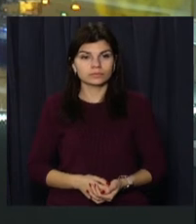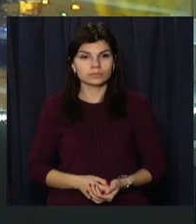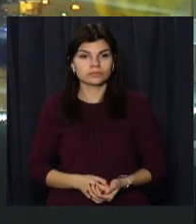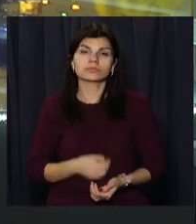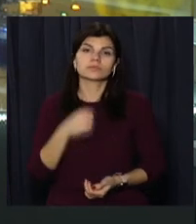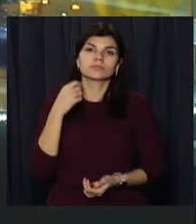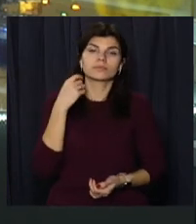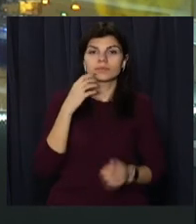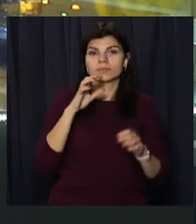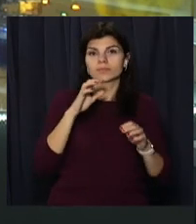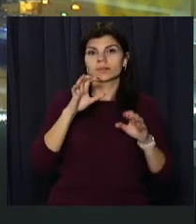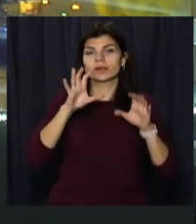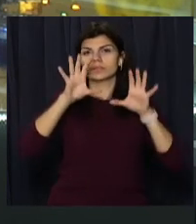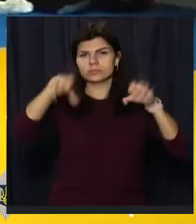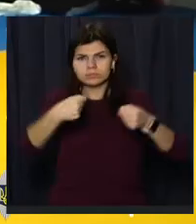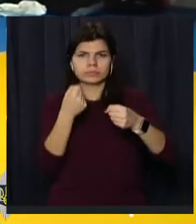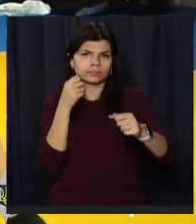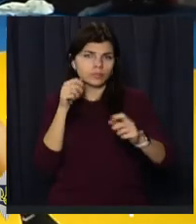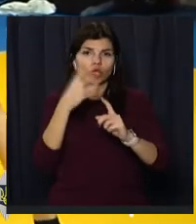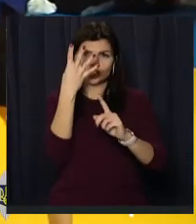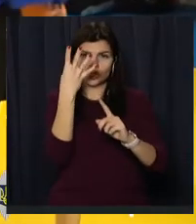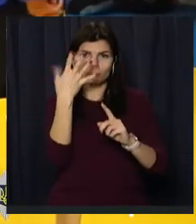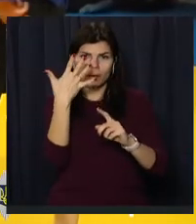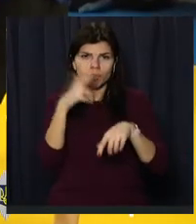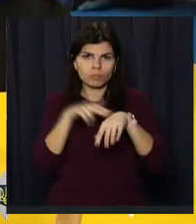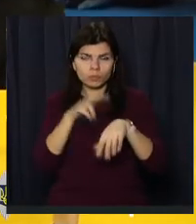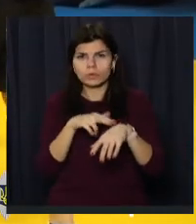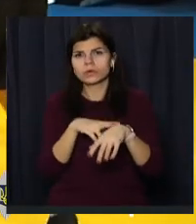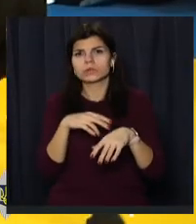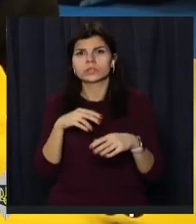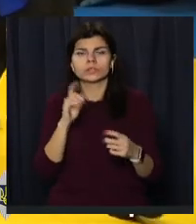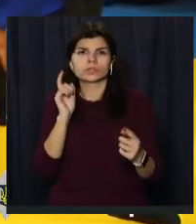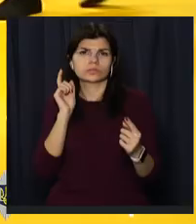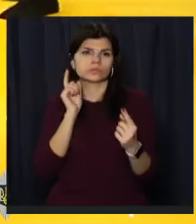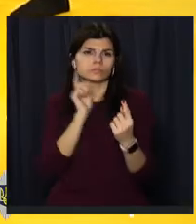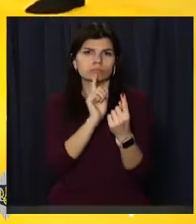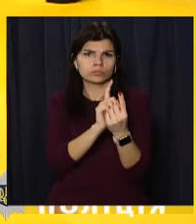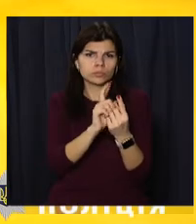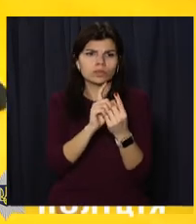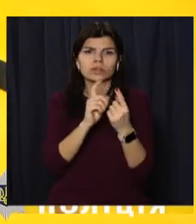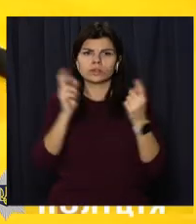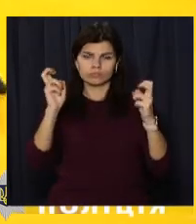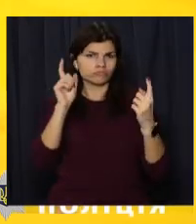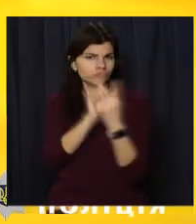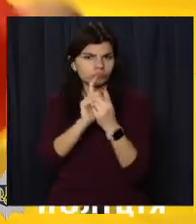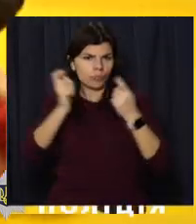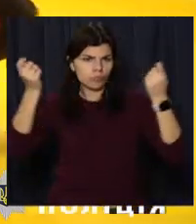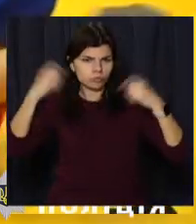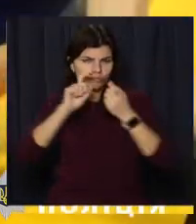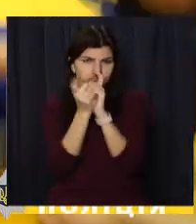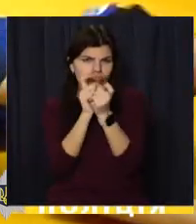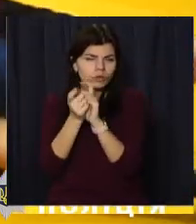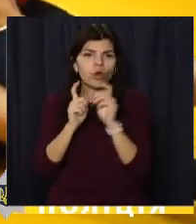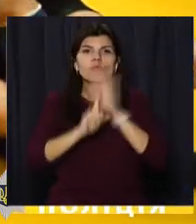Захват, залом і утримання супротивника. 45 поліцейських Дніпропетровщини зустрілися на змаганнях із самбо. Їх